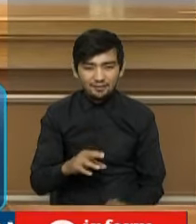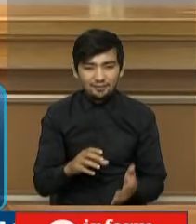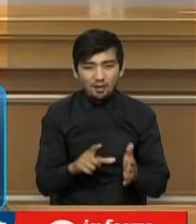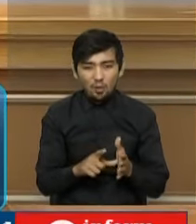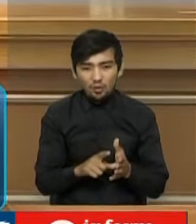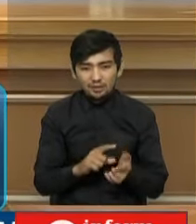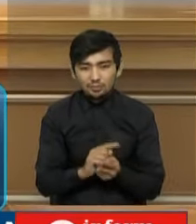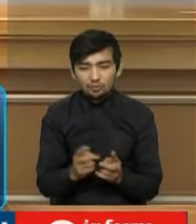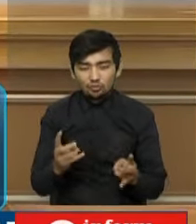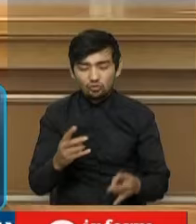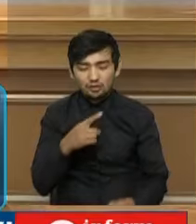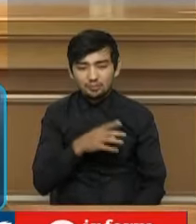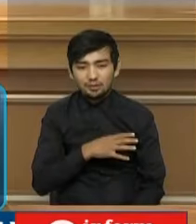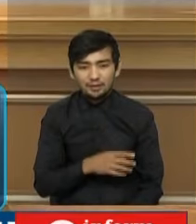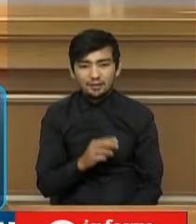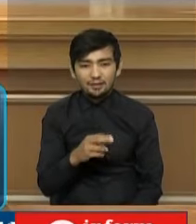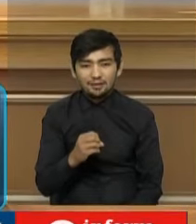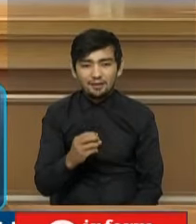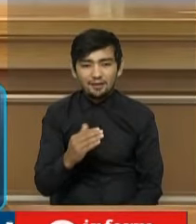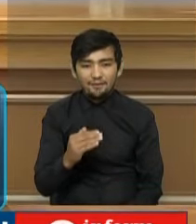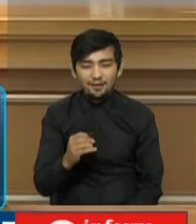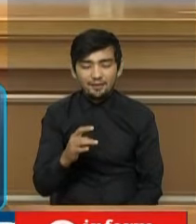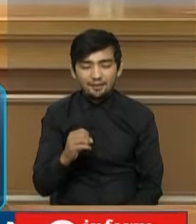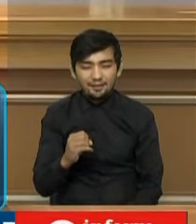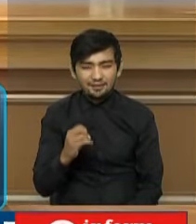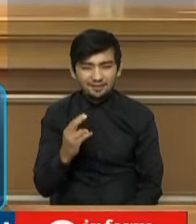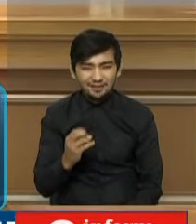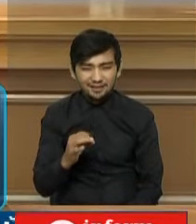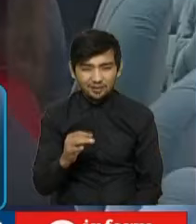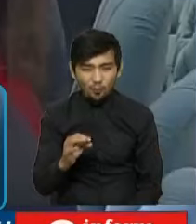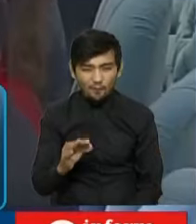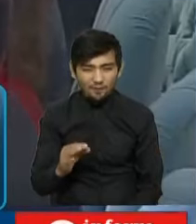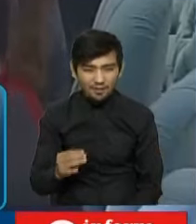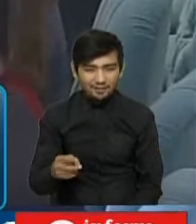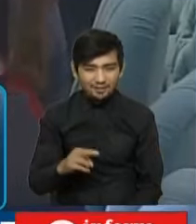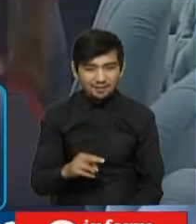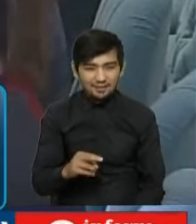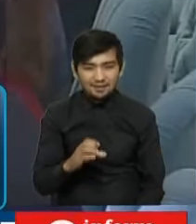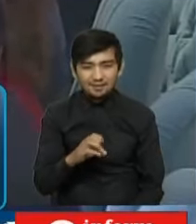необходимость установления дифференцированных ставок индивидуального подоходного налога.